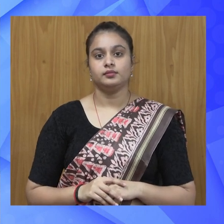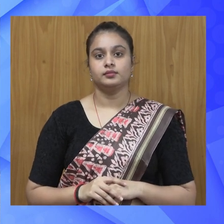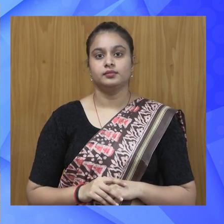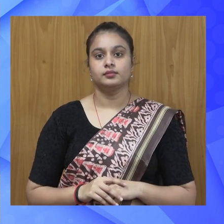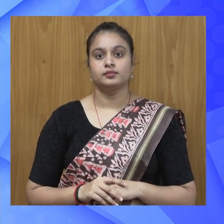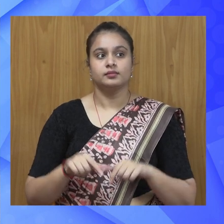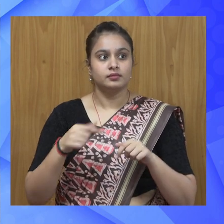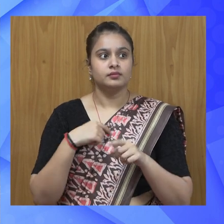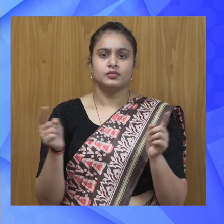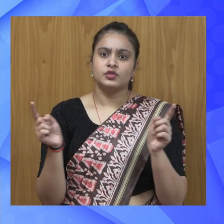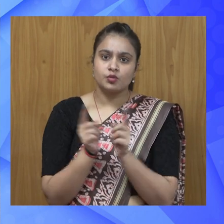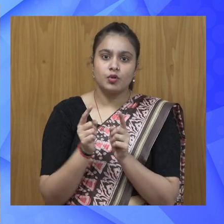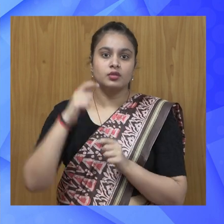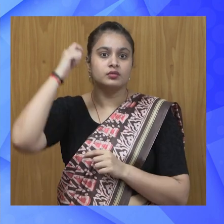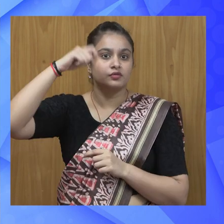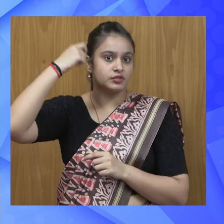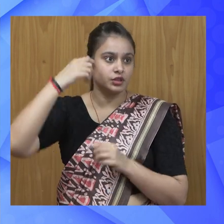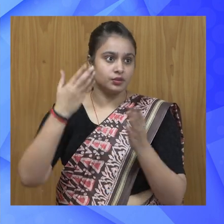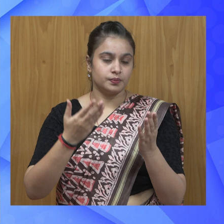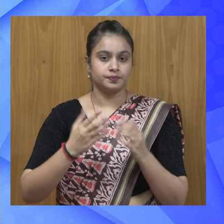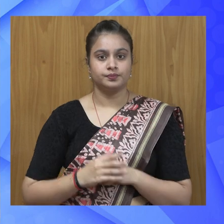So this is a small video